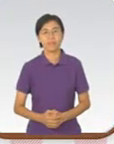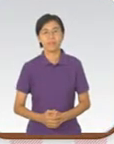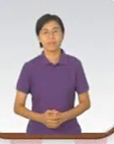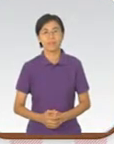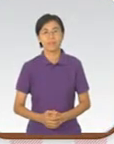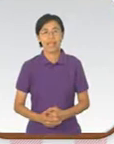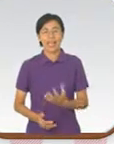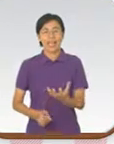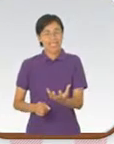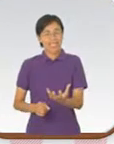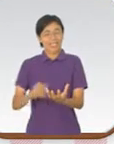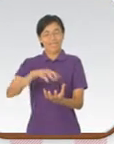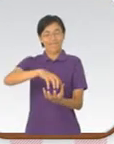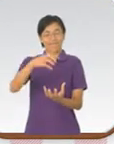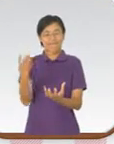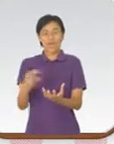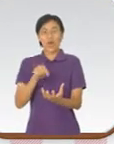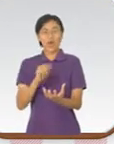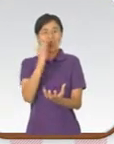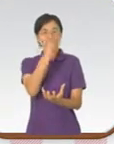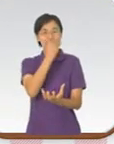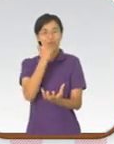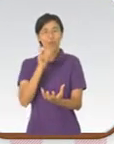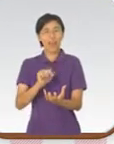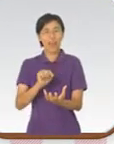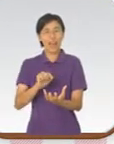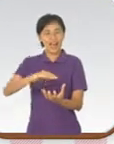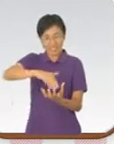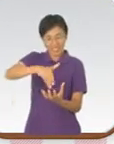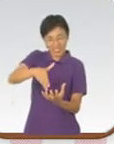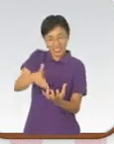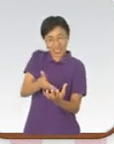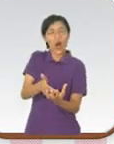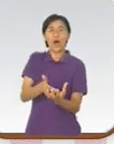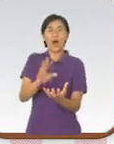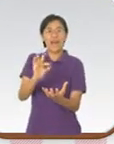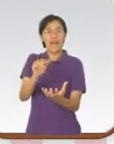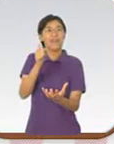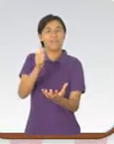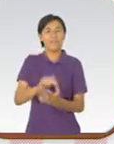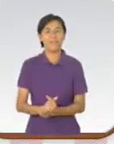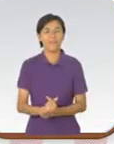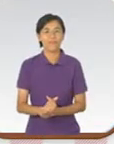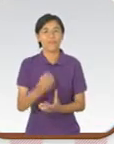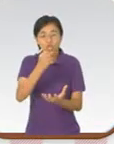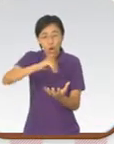สวยงาม โอเคความหนืดน่าจะได้แล้วค่ะเดี๋ยวเราลองคนดูอีกทีนึงนะ